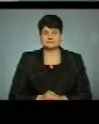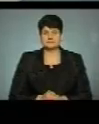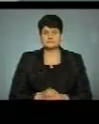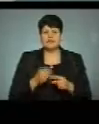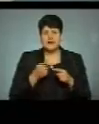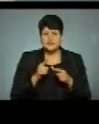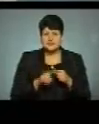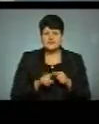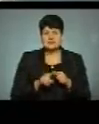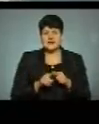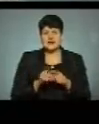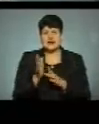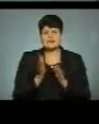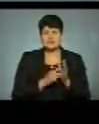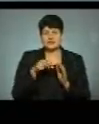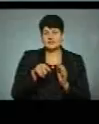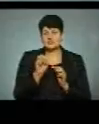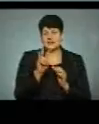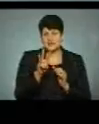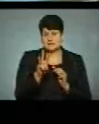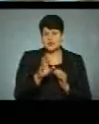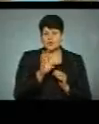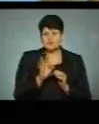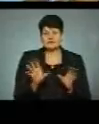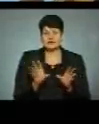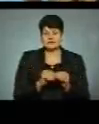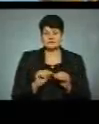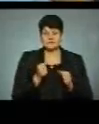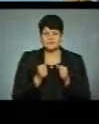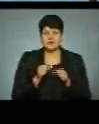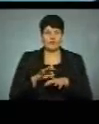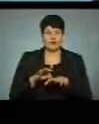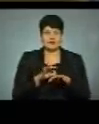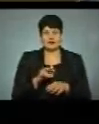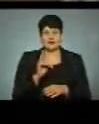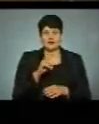А це кадри Різдва у 2013-му. Олександр з односельчанами водили козу.